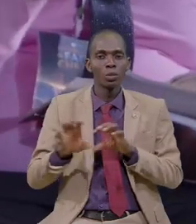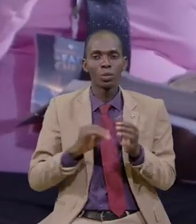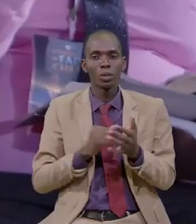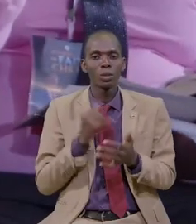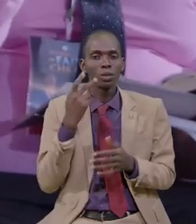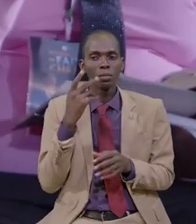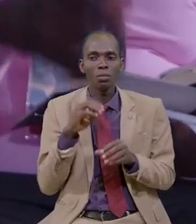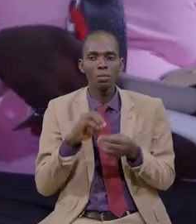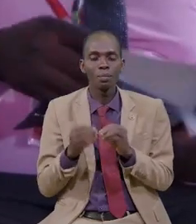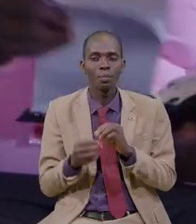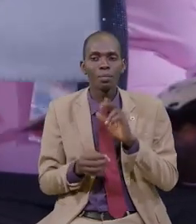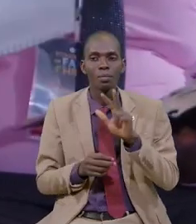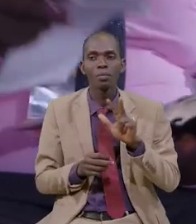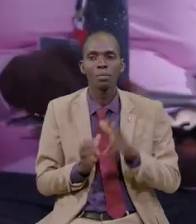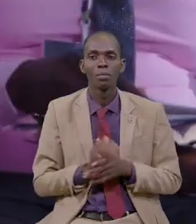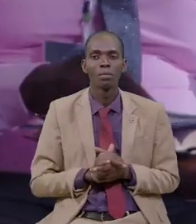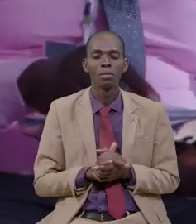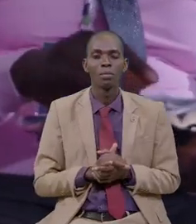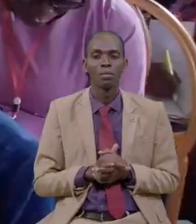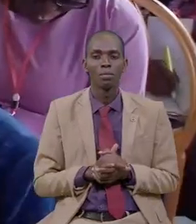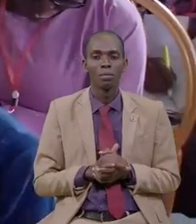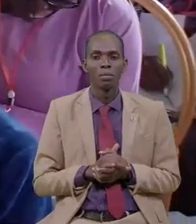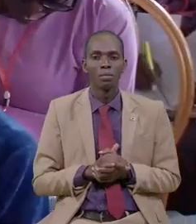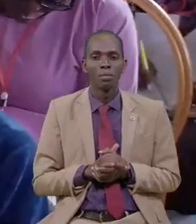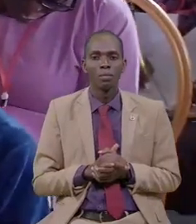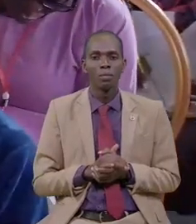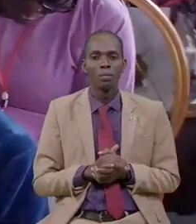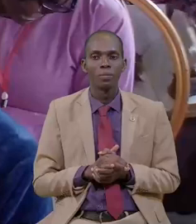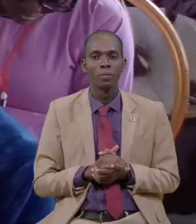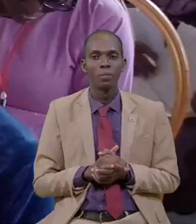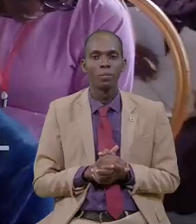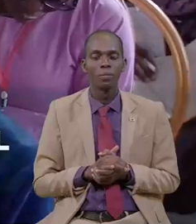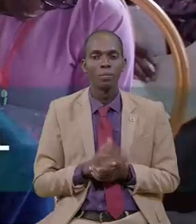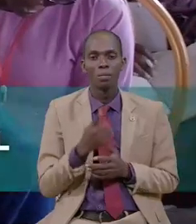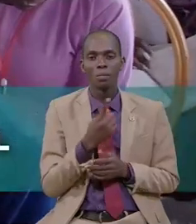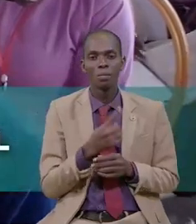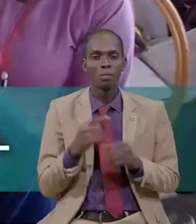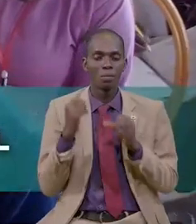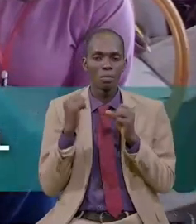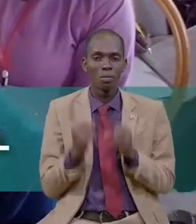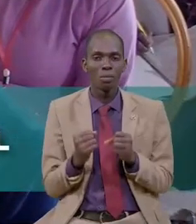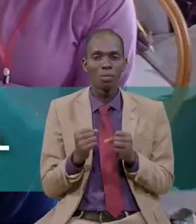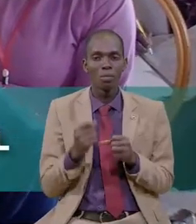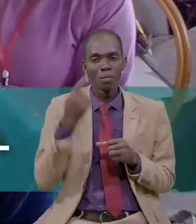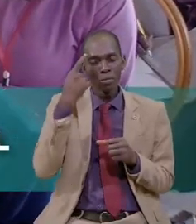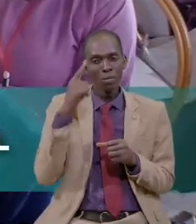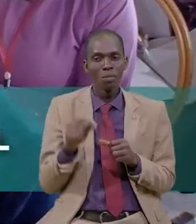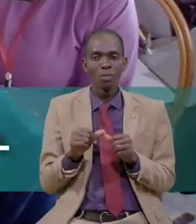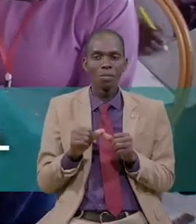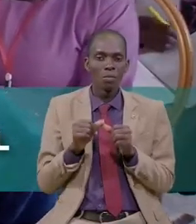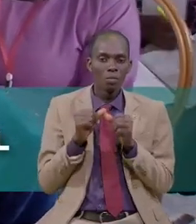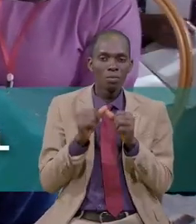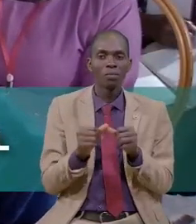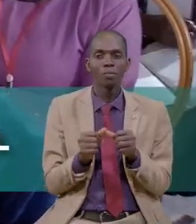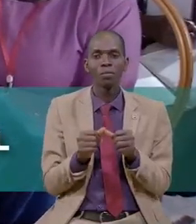Troisième élément dans le premier point, la puissance pour les saints fervents et fructueux.